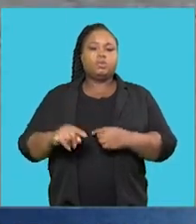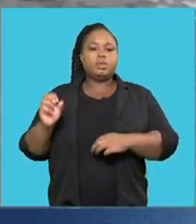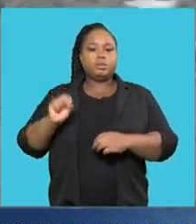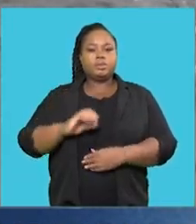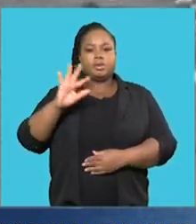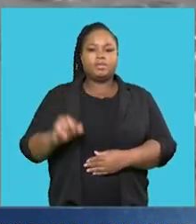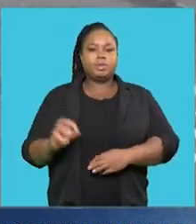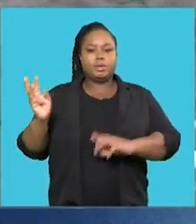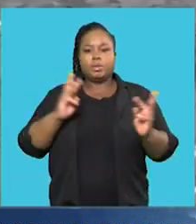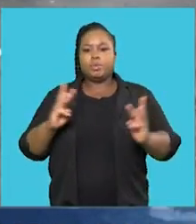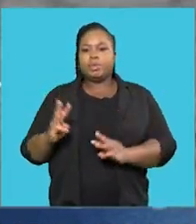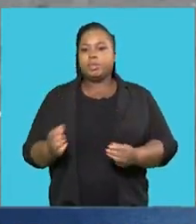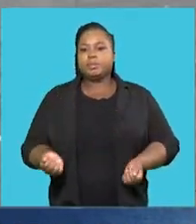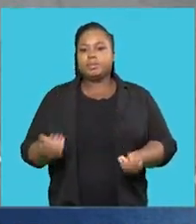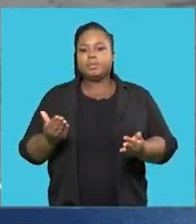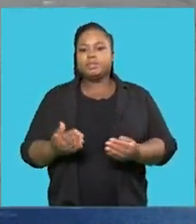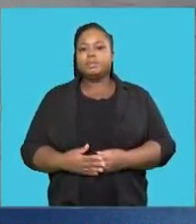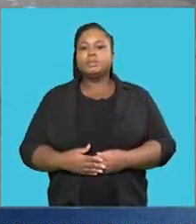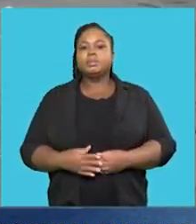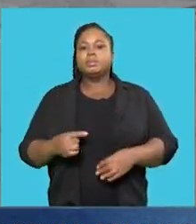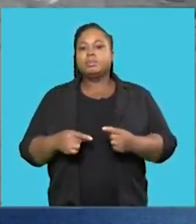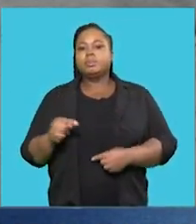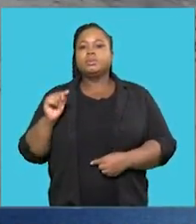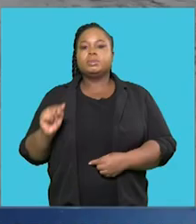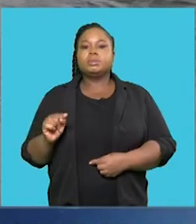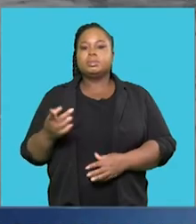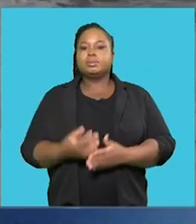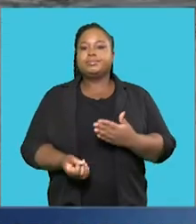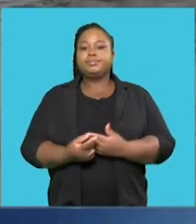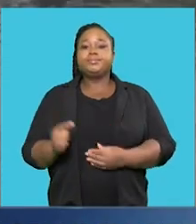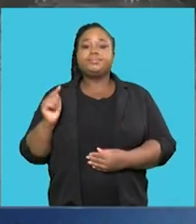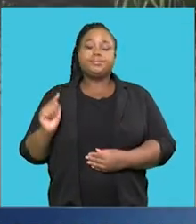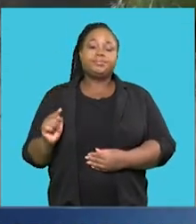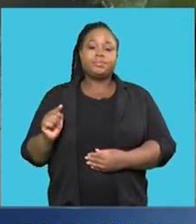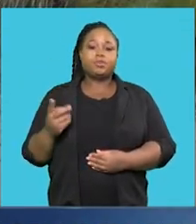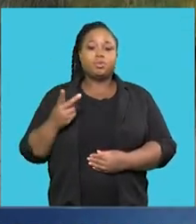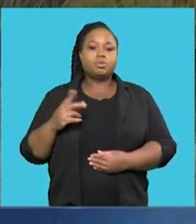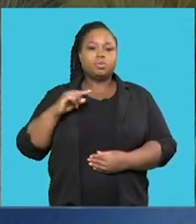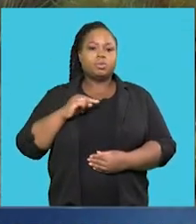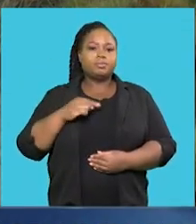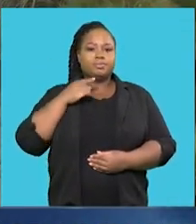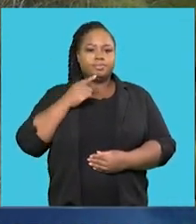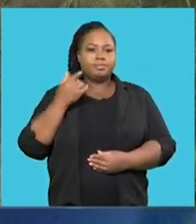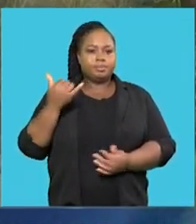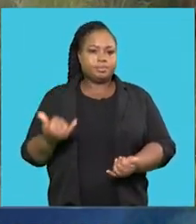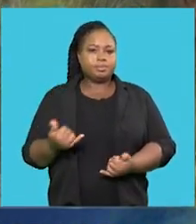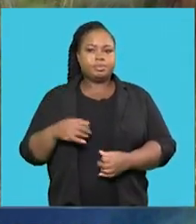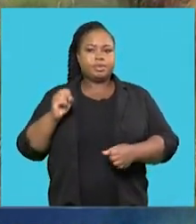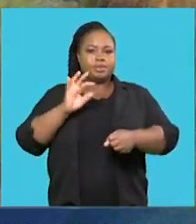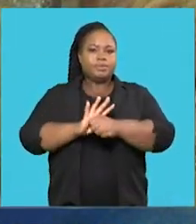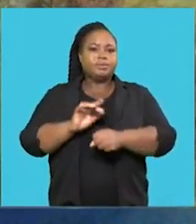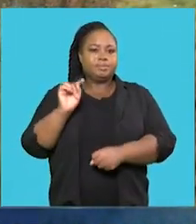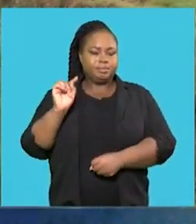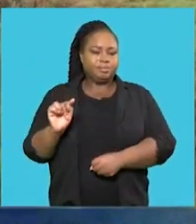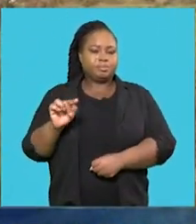mozulu yomzanzafrika Malunga nendutu mo ezi mandla ezi nuku tizibangele ukuchase la kuimfula